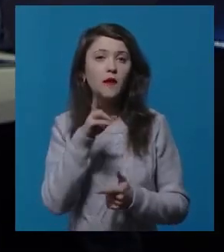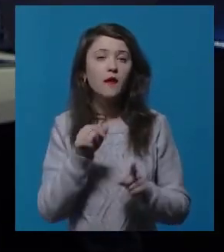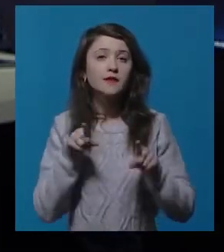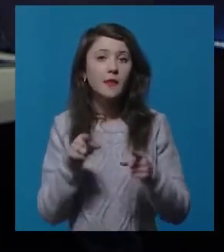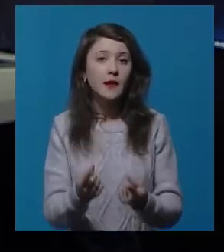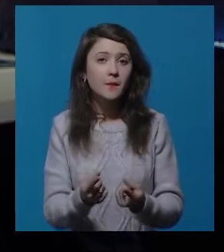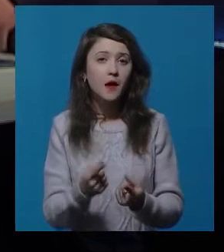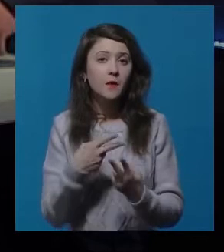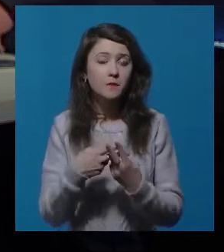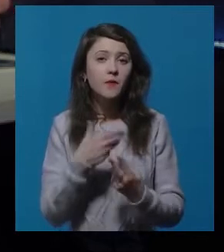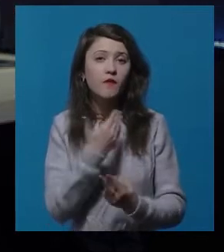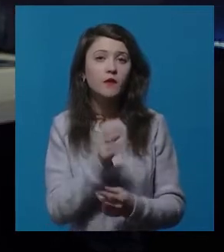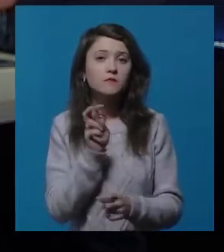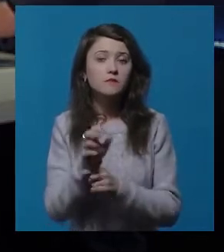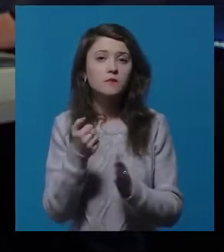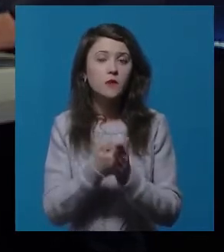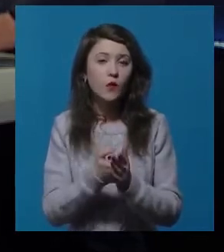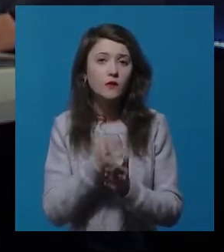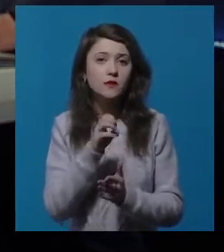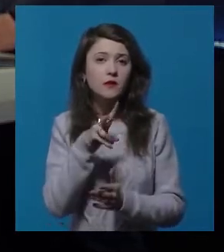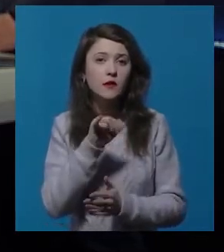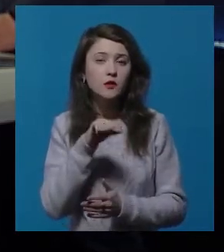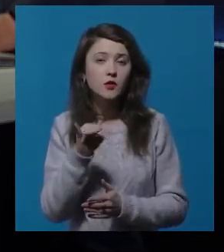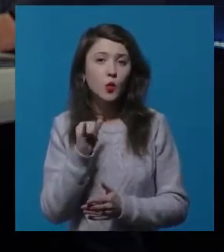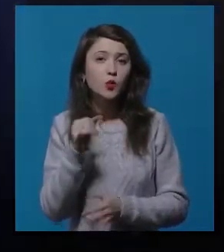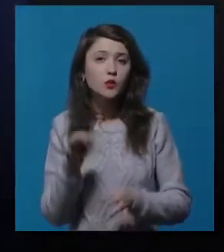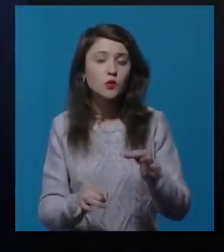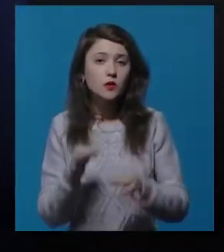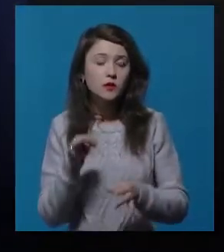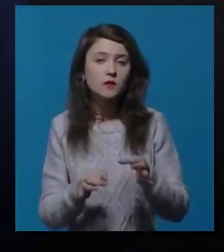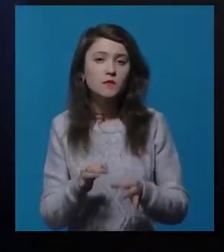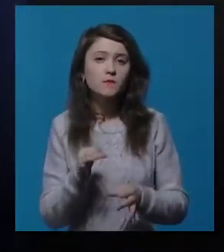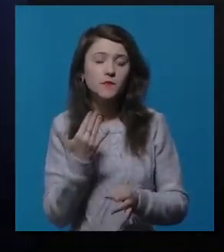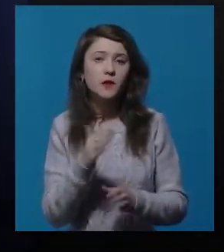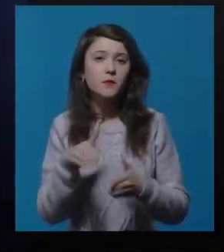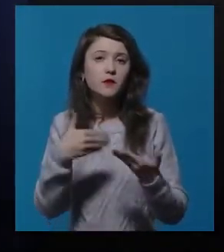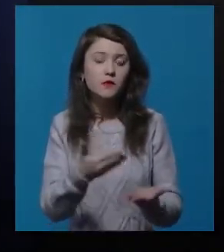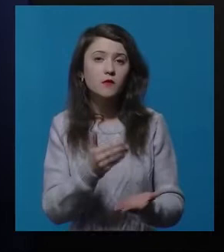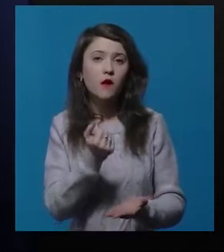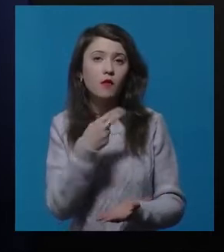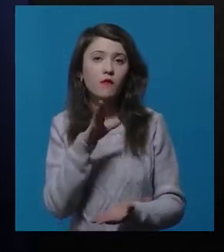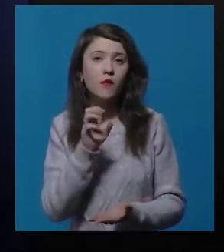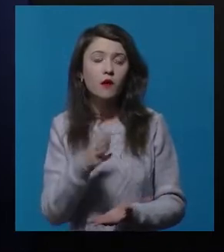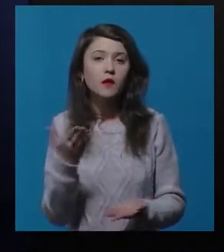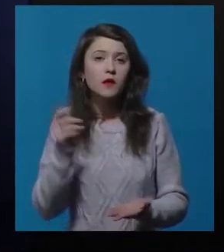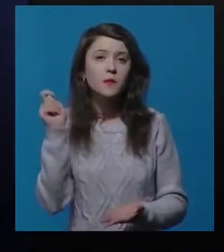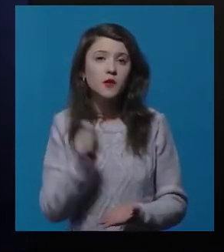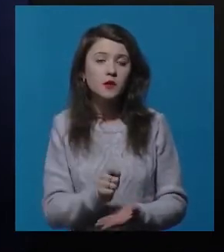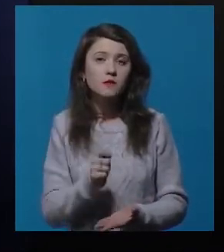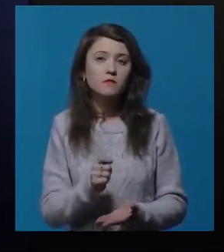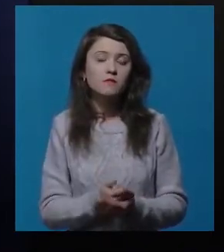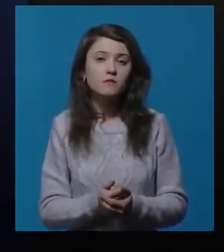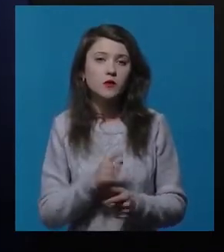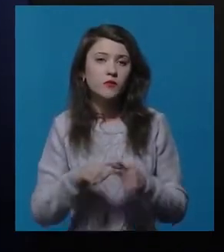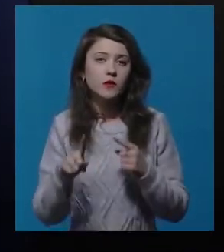звертається до слідчого чи слідчого судді, і їй призначають адвоката, який прибуває на не більше, ніж 2 години.